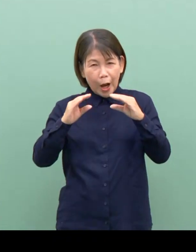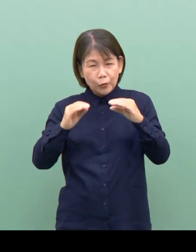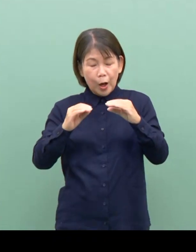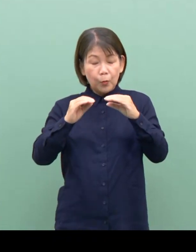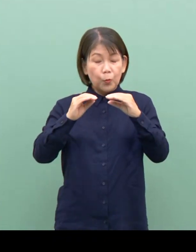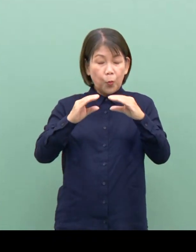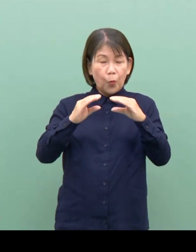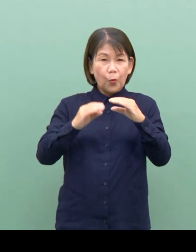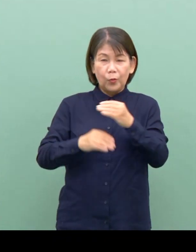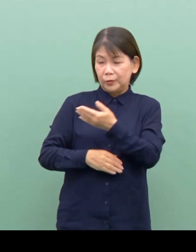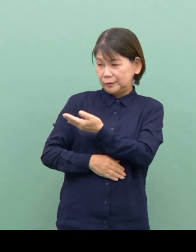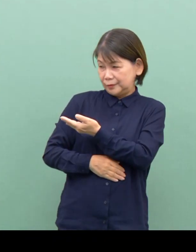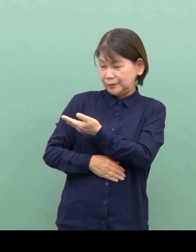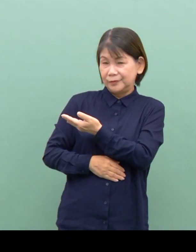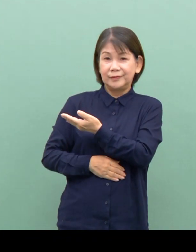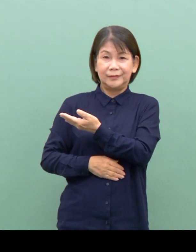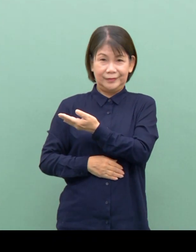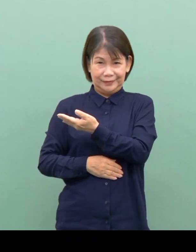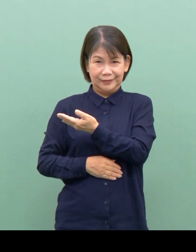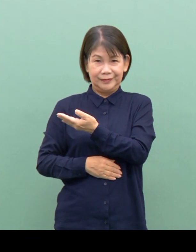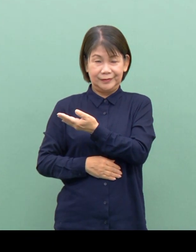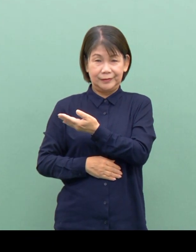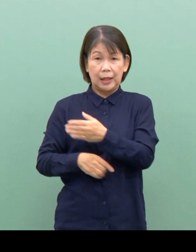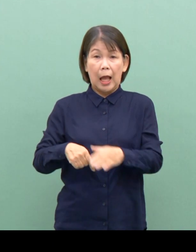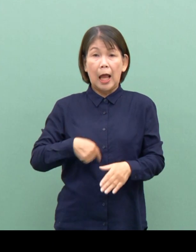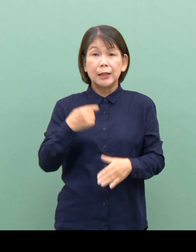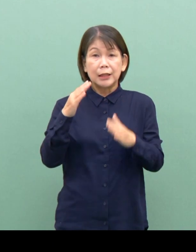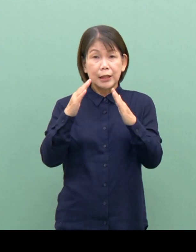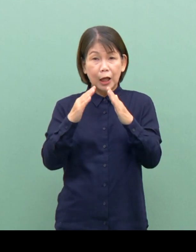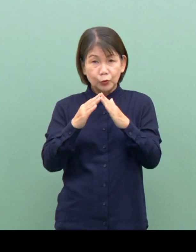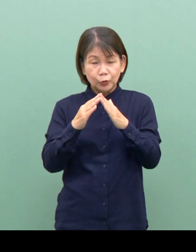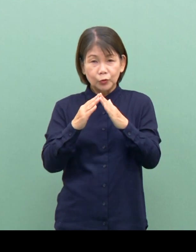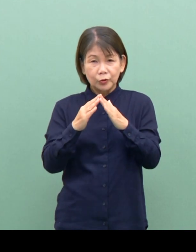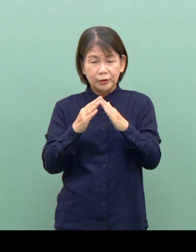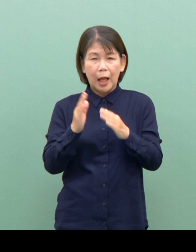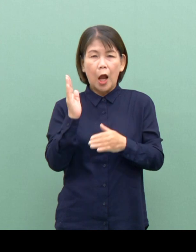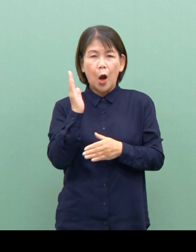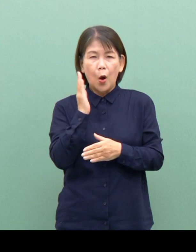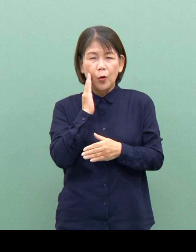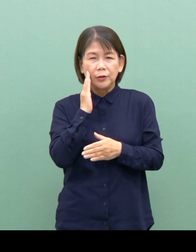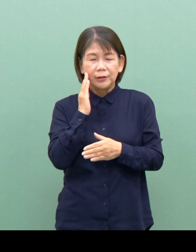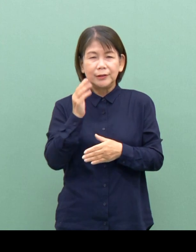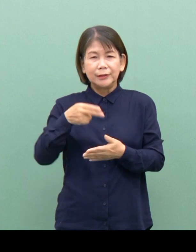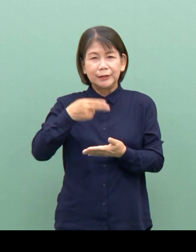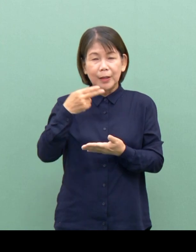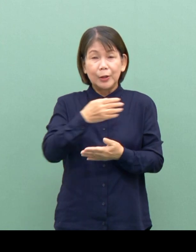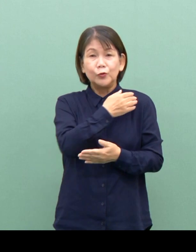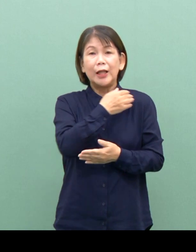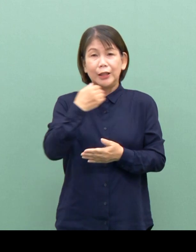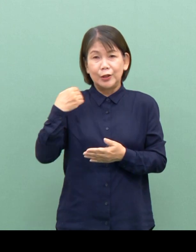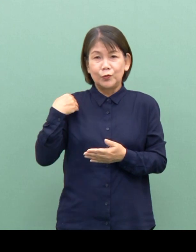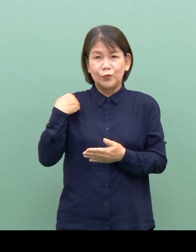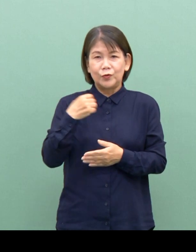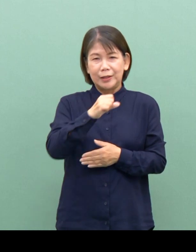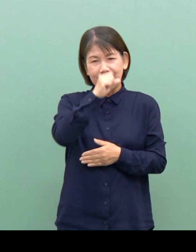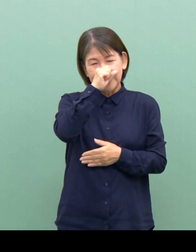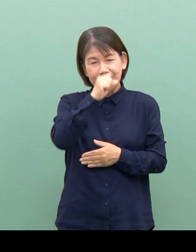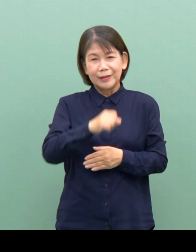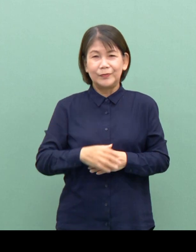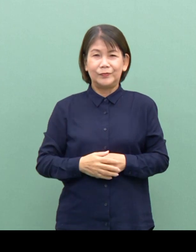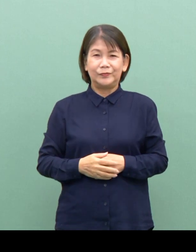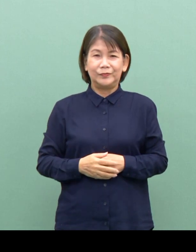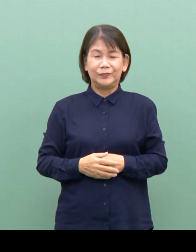に、ふわっふわで肉厚な身。自宅でいつでも美味しいアジフライが楽しめるなんて最高